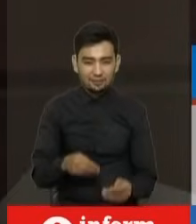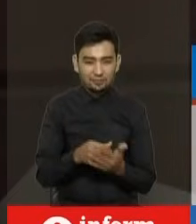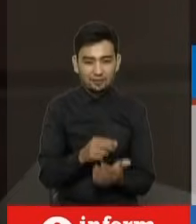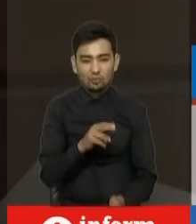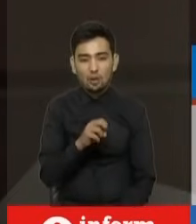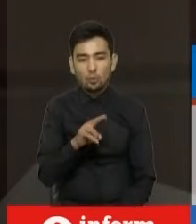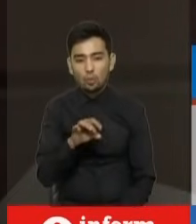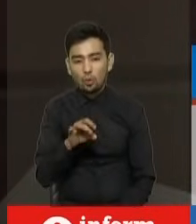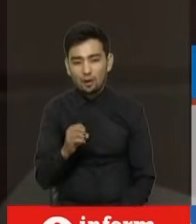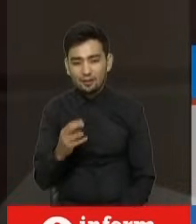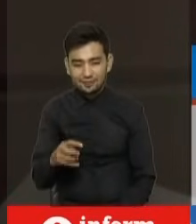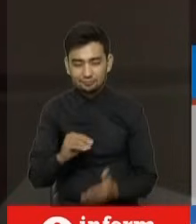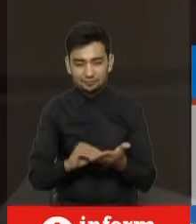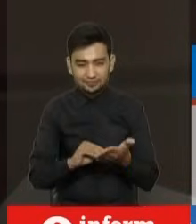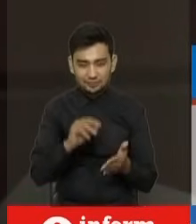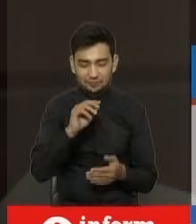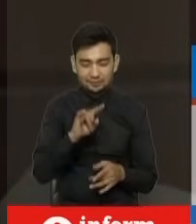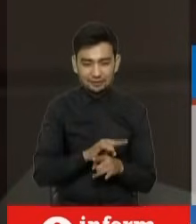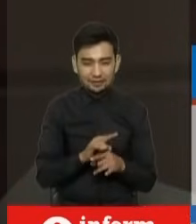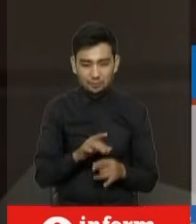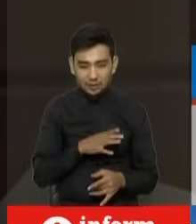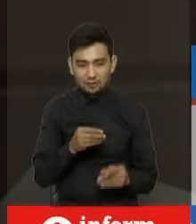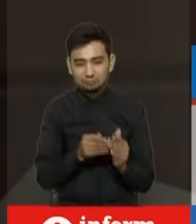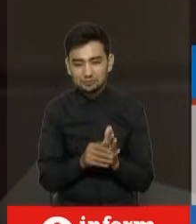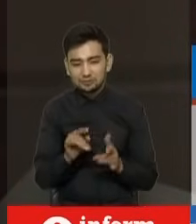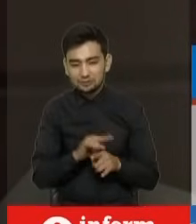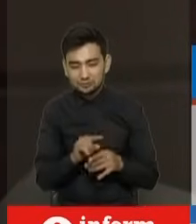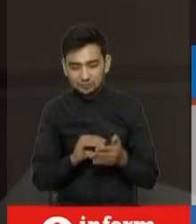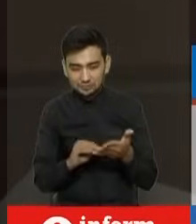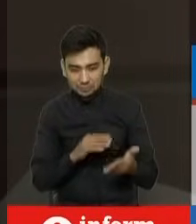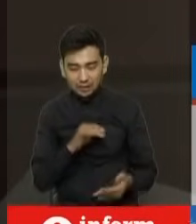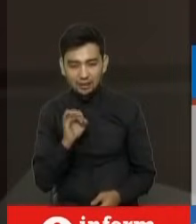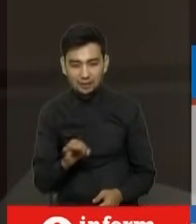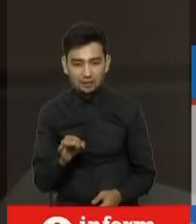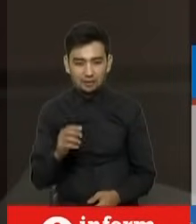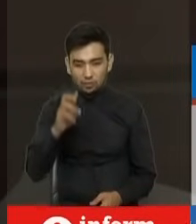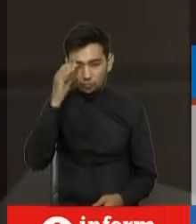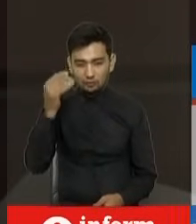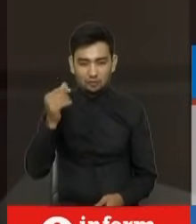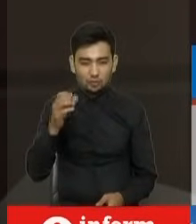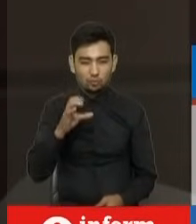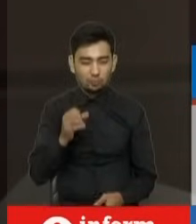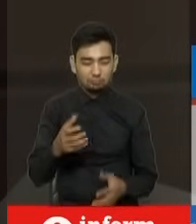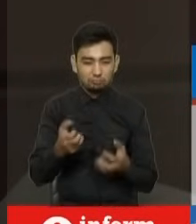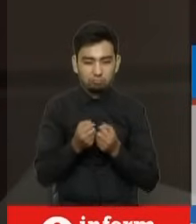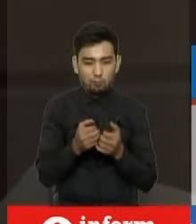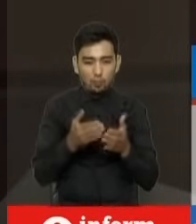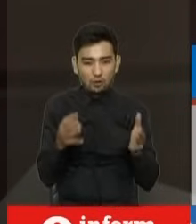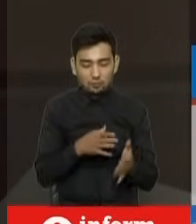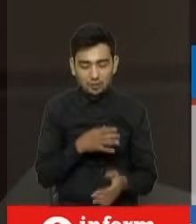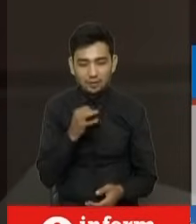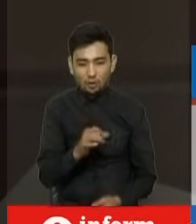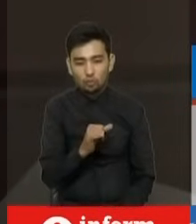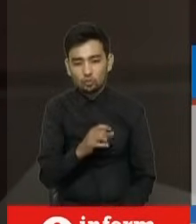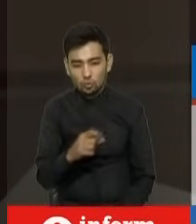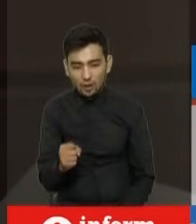декларацию заведомо искаженных данных о расходах, с использованием счета фактуры без фактического выполнения работ, оказания услуг, отгрузки товаров,